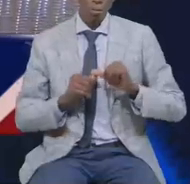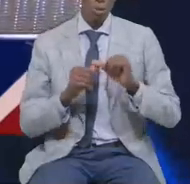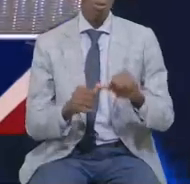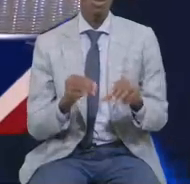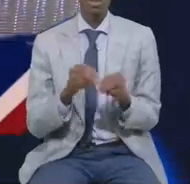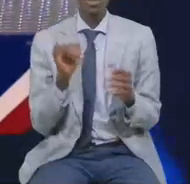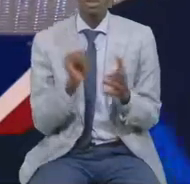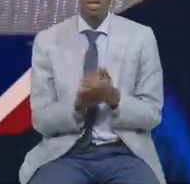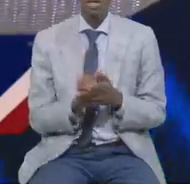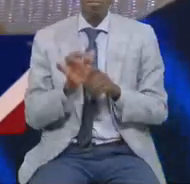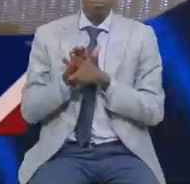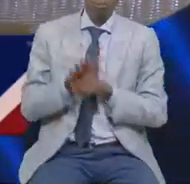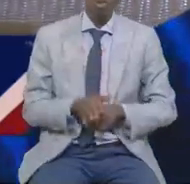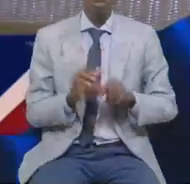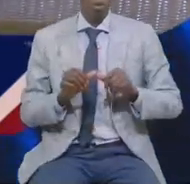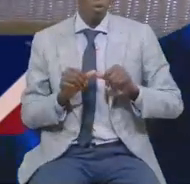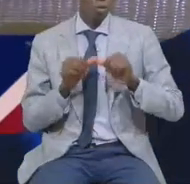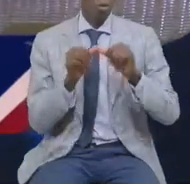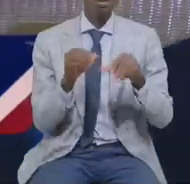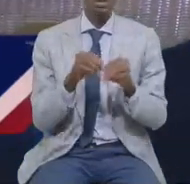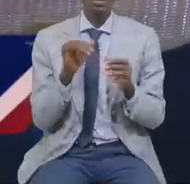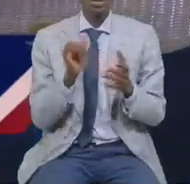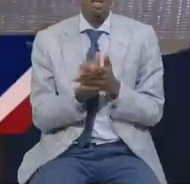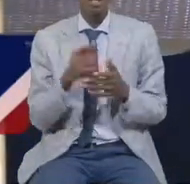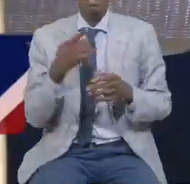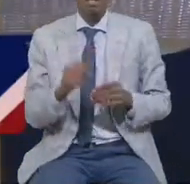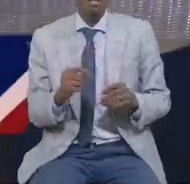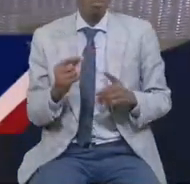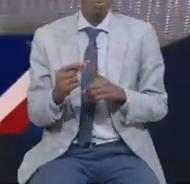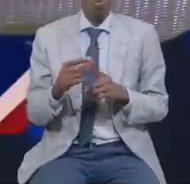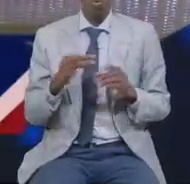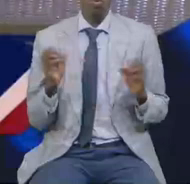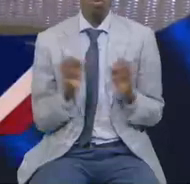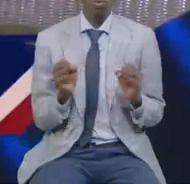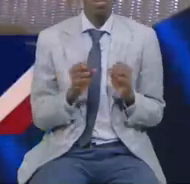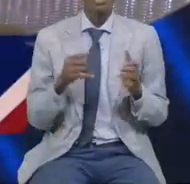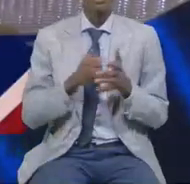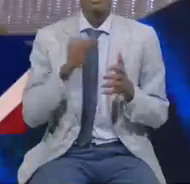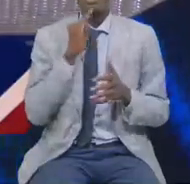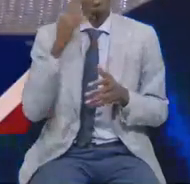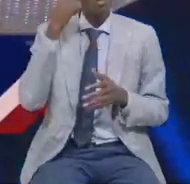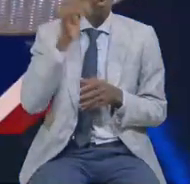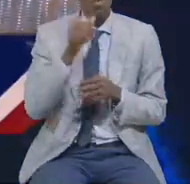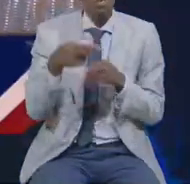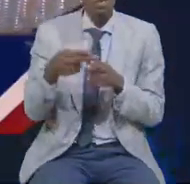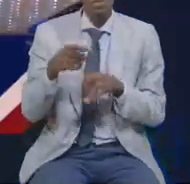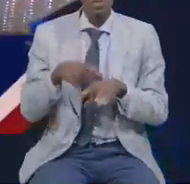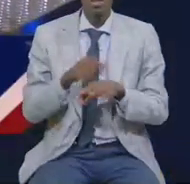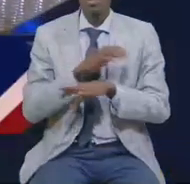pression là-bas, restez sous la menace et la tribulation. C'est pour un temps. Vous ne parlez pas,